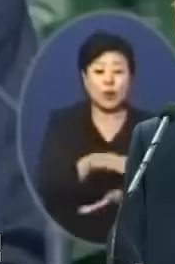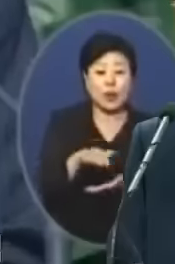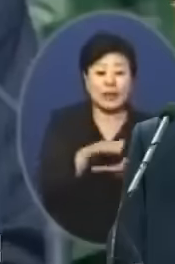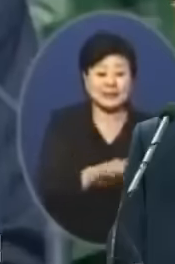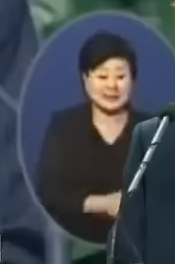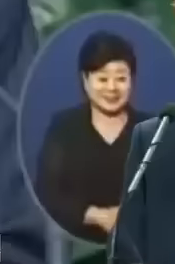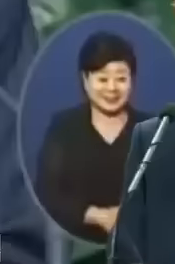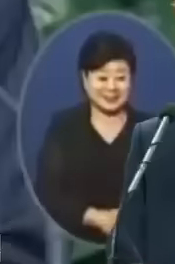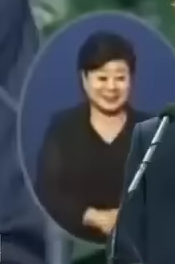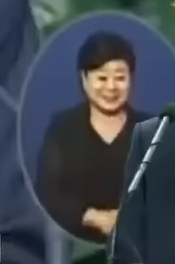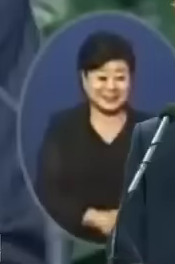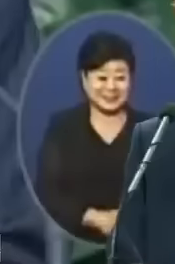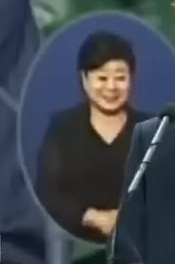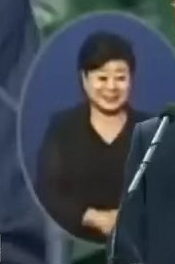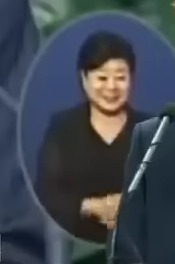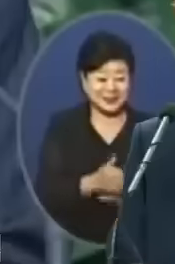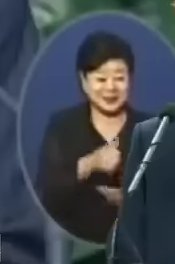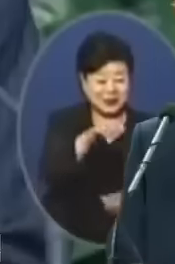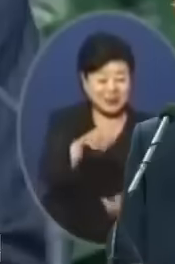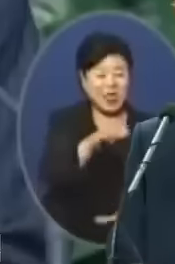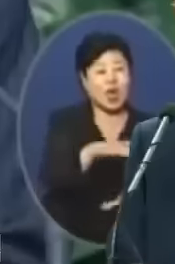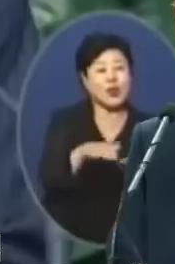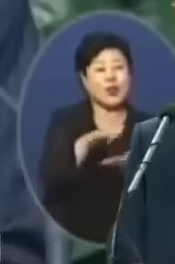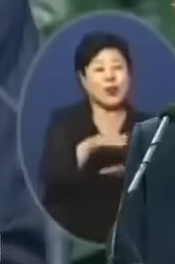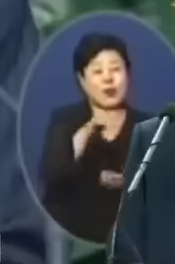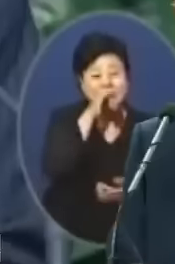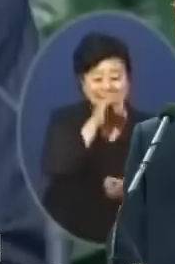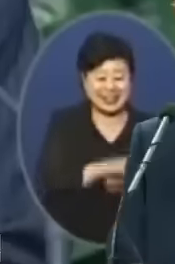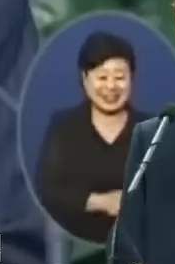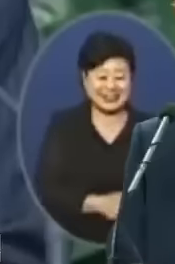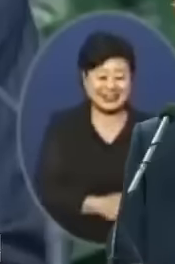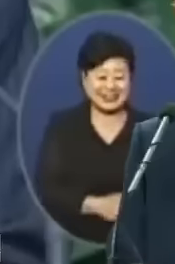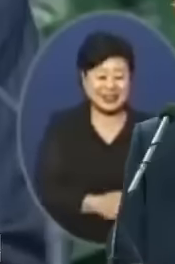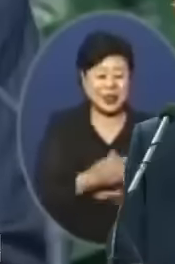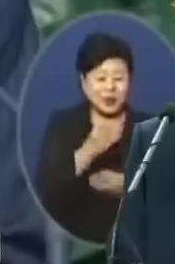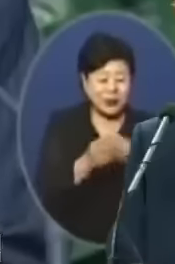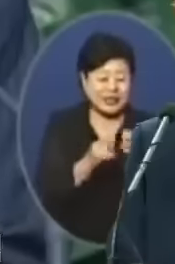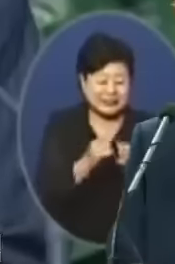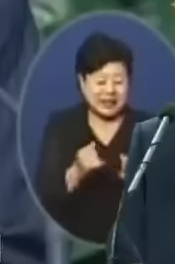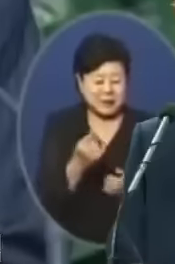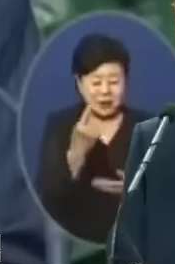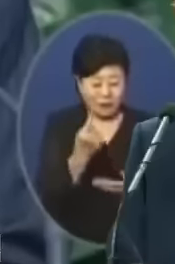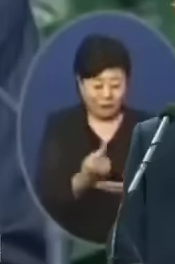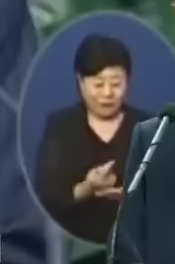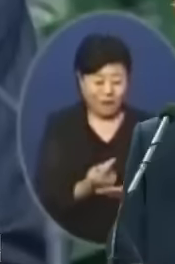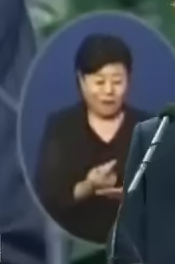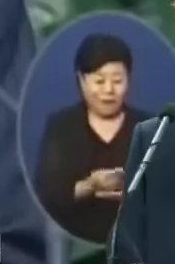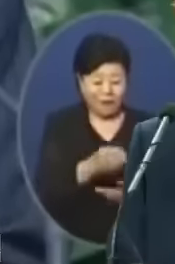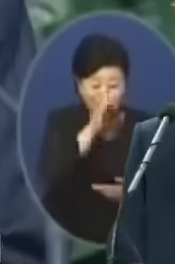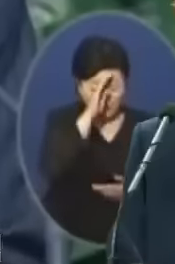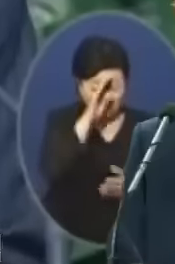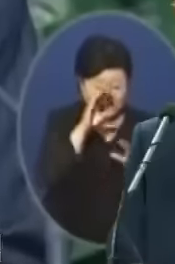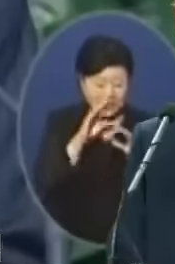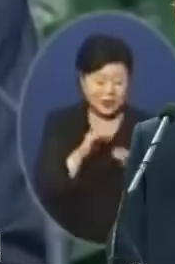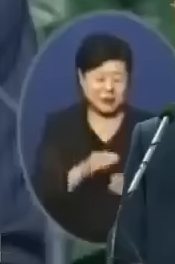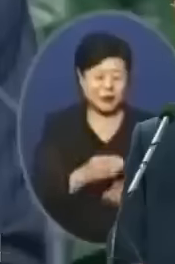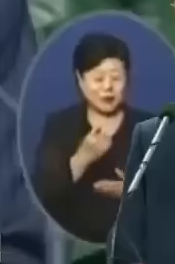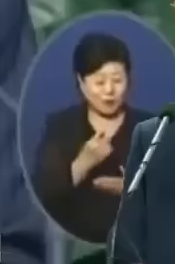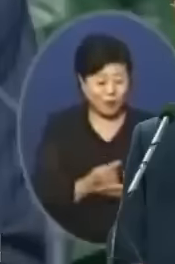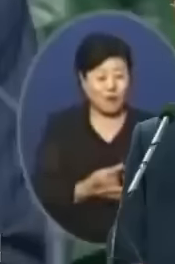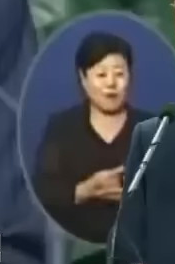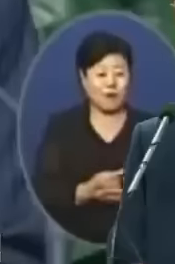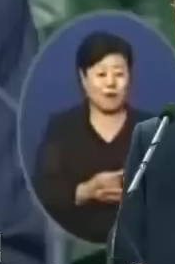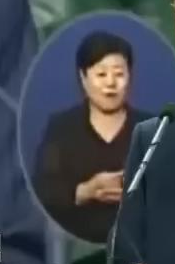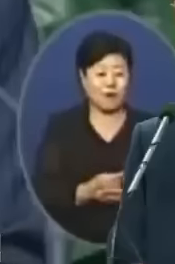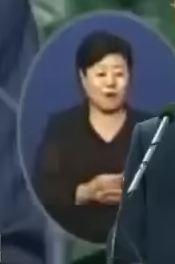놀았습니다. 주님 앞에서 놀고 있는데 아, 회개할 사람이 찾아오고 병든 사람이 찾아오고